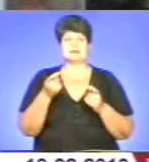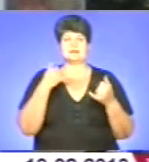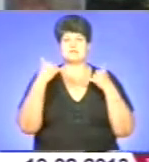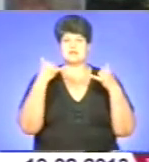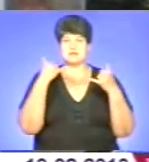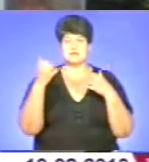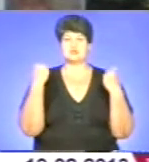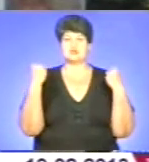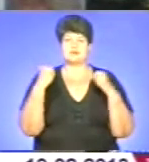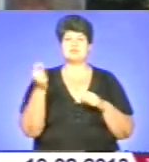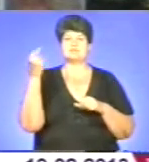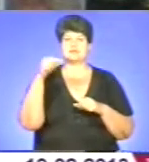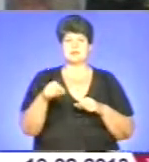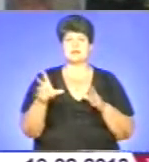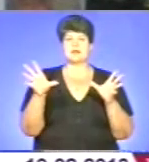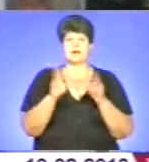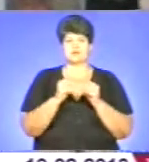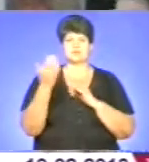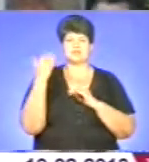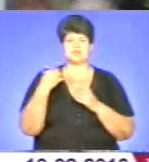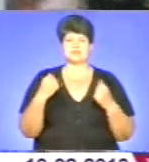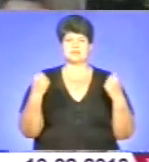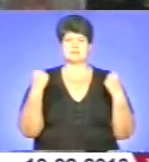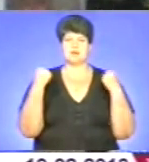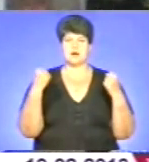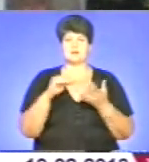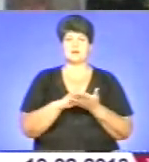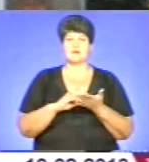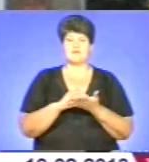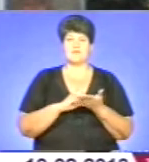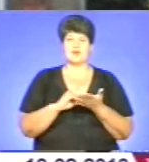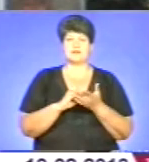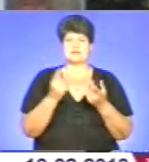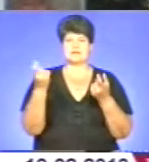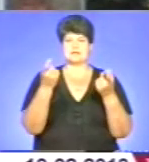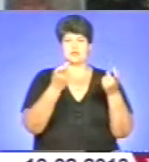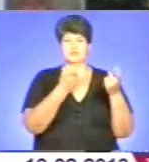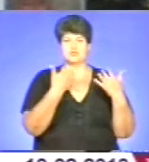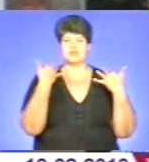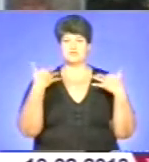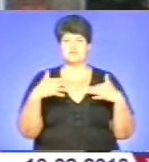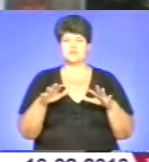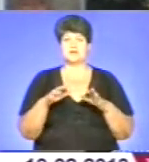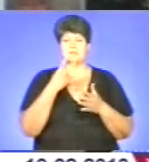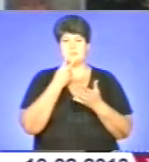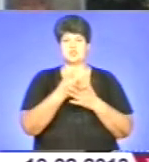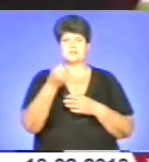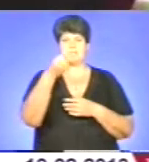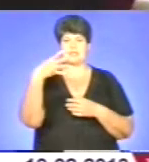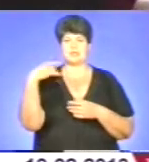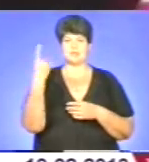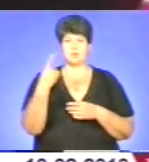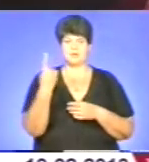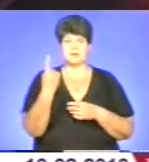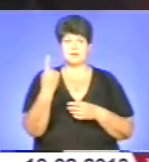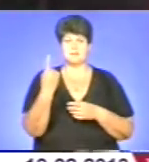якими ми разом змагалися тренувалися От і залучили вже Як бачите 15 областей під